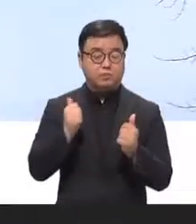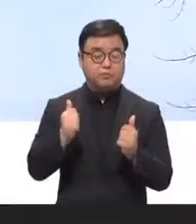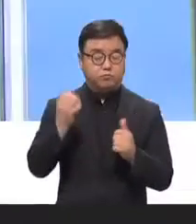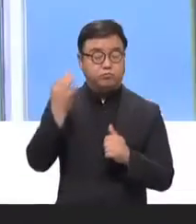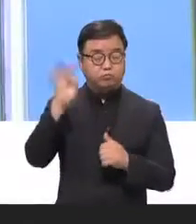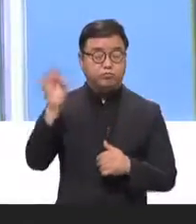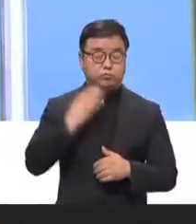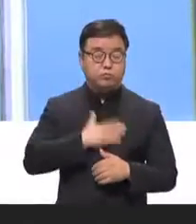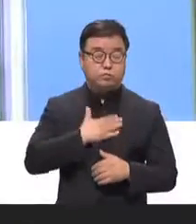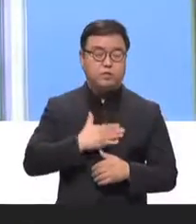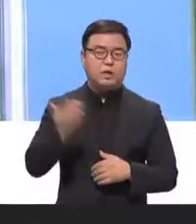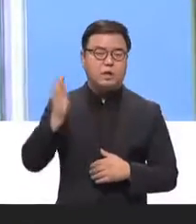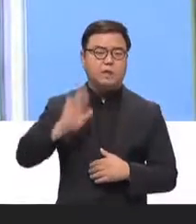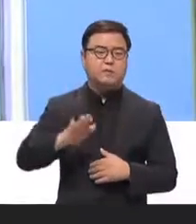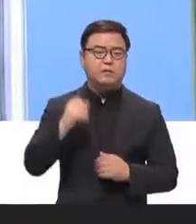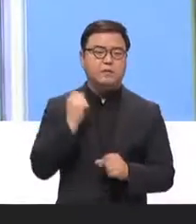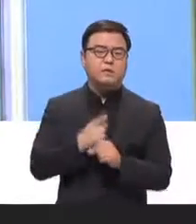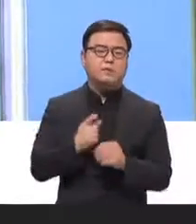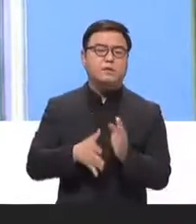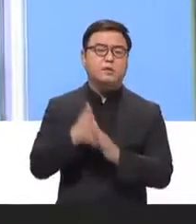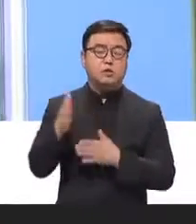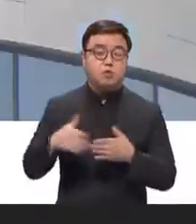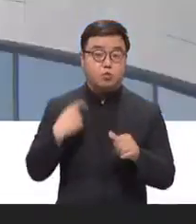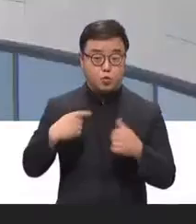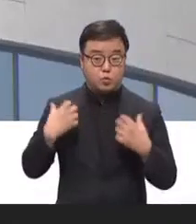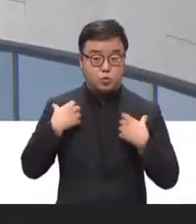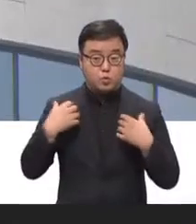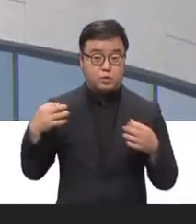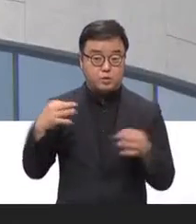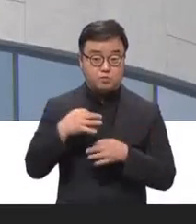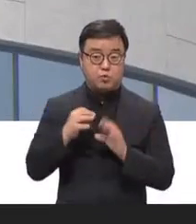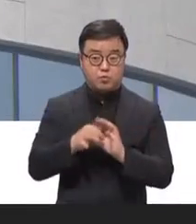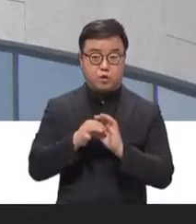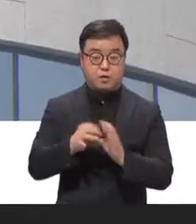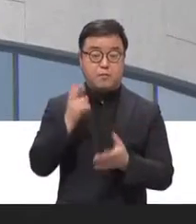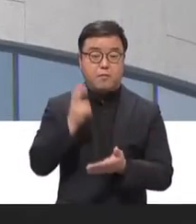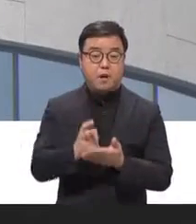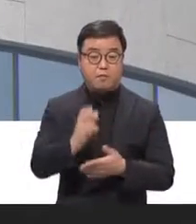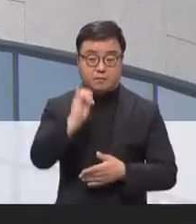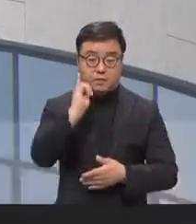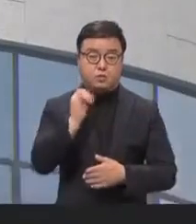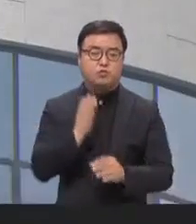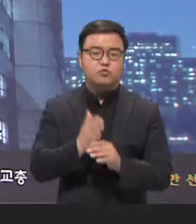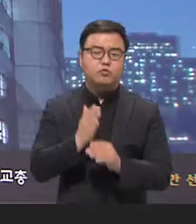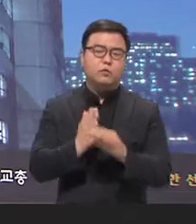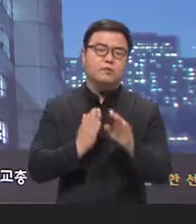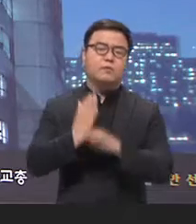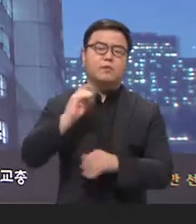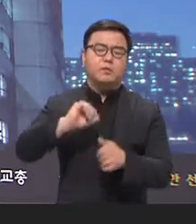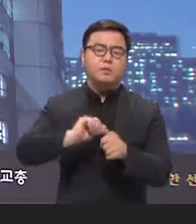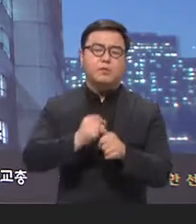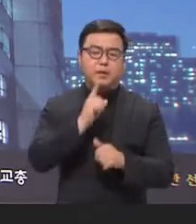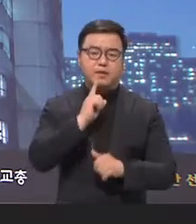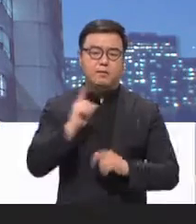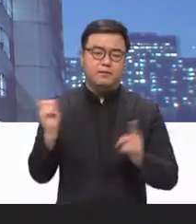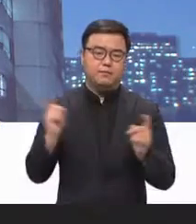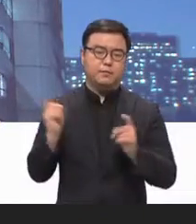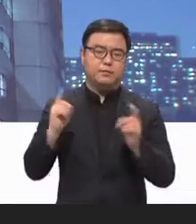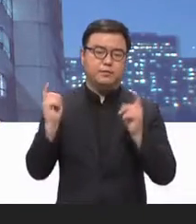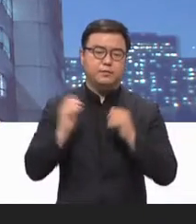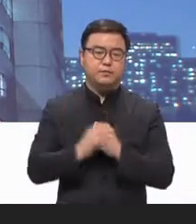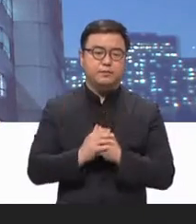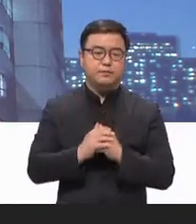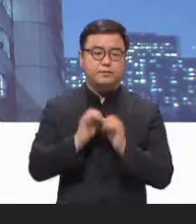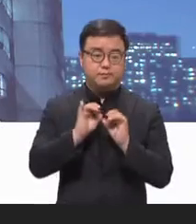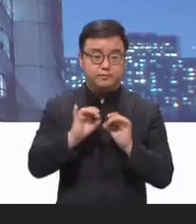시도교육청에서 이미 비위 관련 규정을 적용받고 있어 과잉 위법 논란은 여전할 것이란 입장입니다 각종 규정이나 시도 교육청